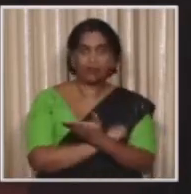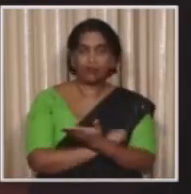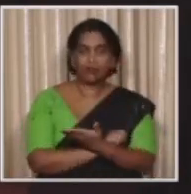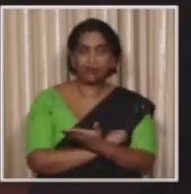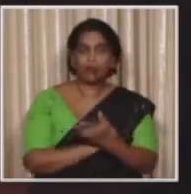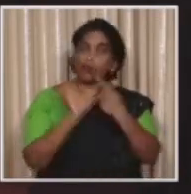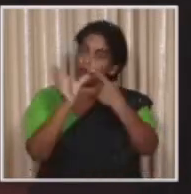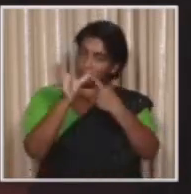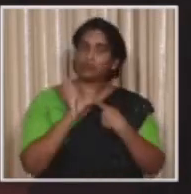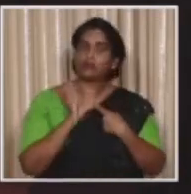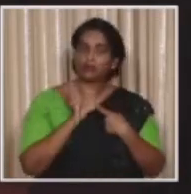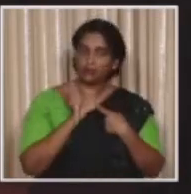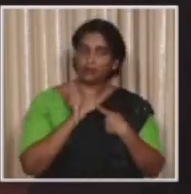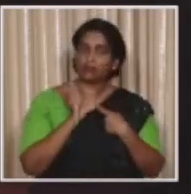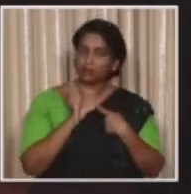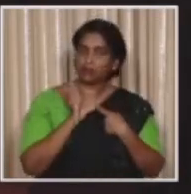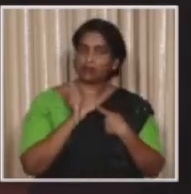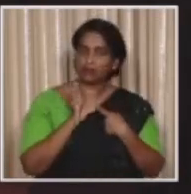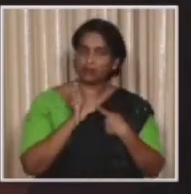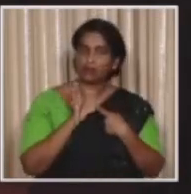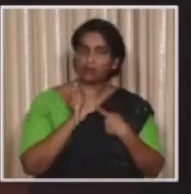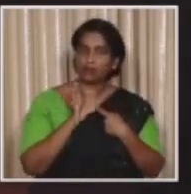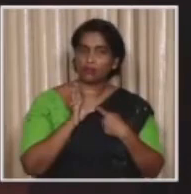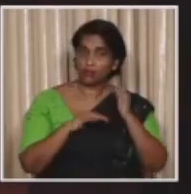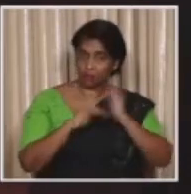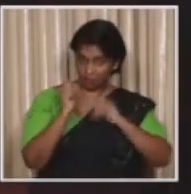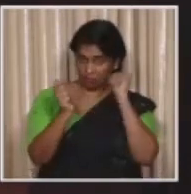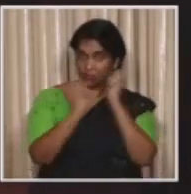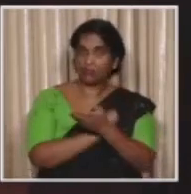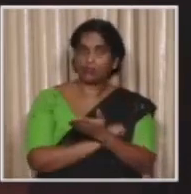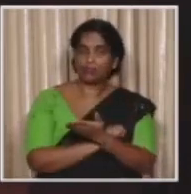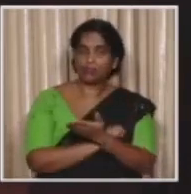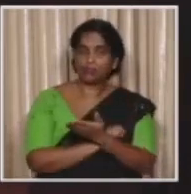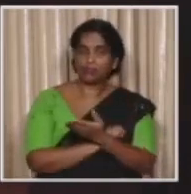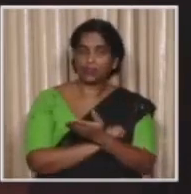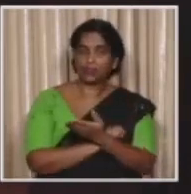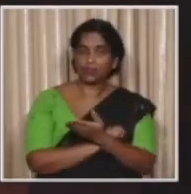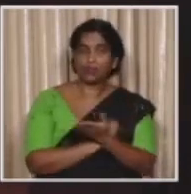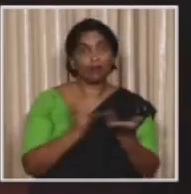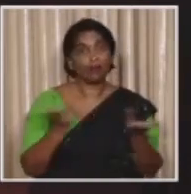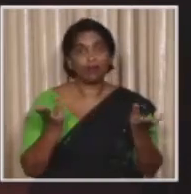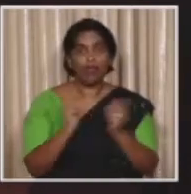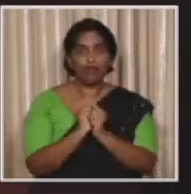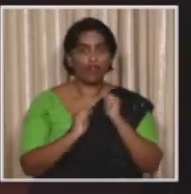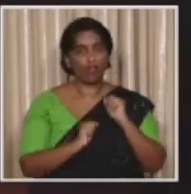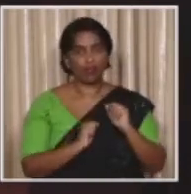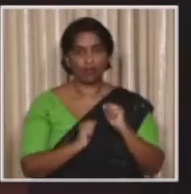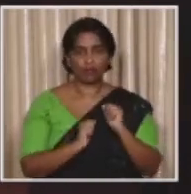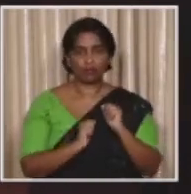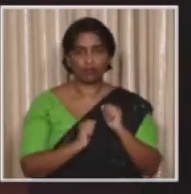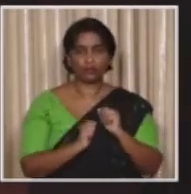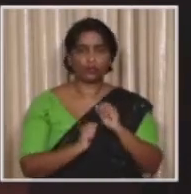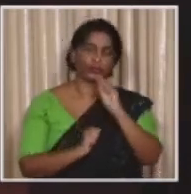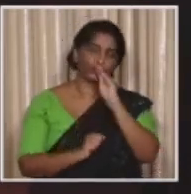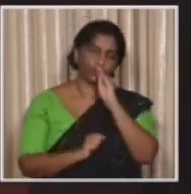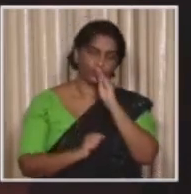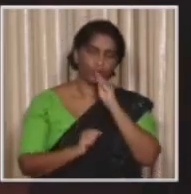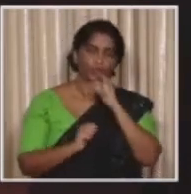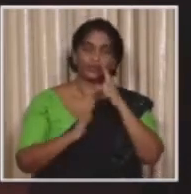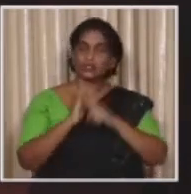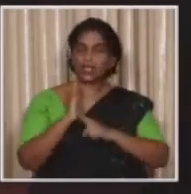මට උත්තර දෙන්න. මේකද සිස්ටම් චේන්ජ් එක? කොහොමද වැඩේ? අඩුම ගානේ